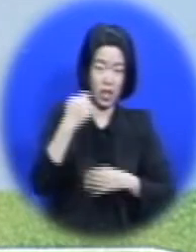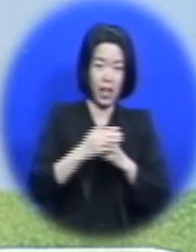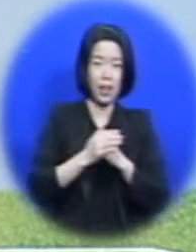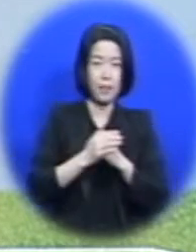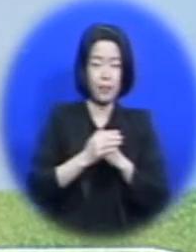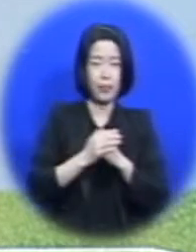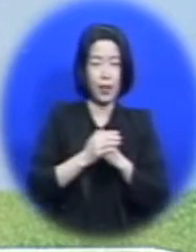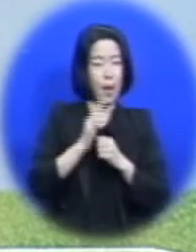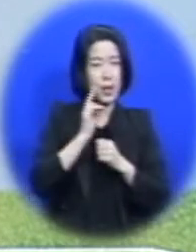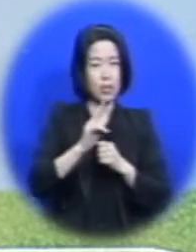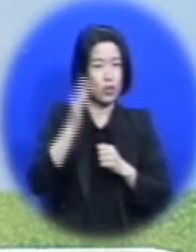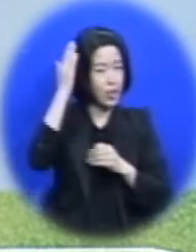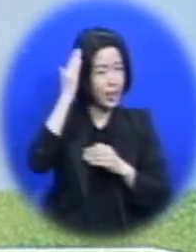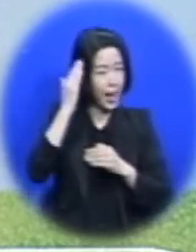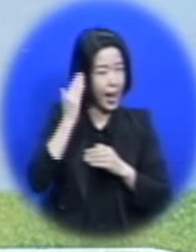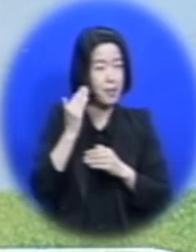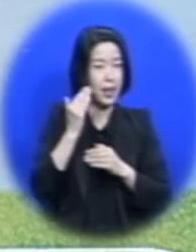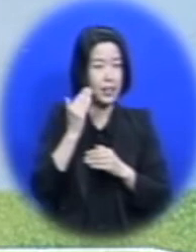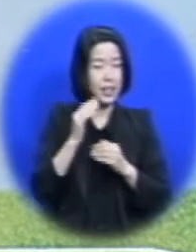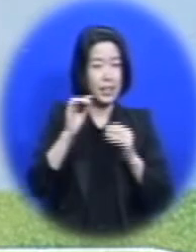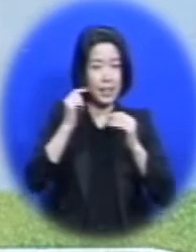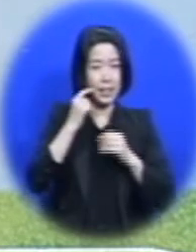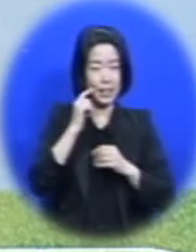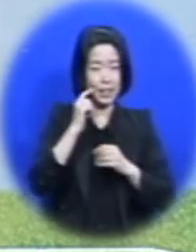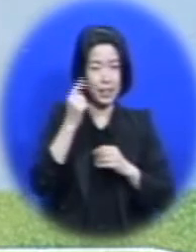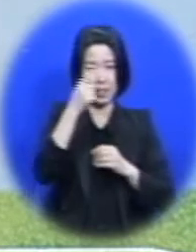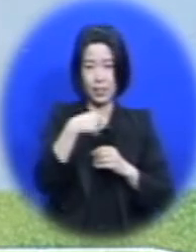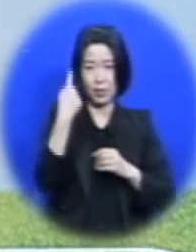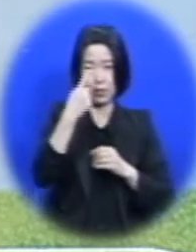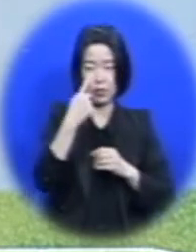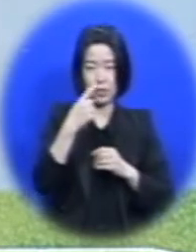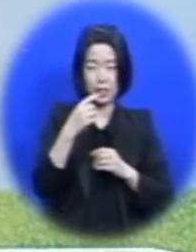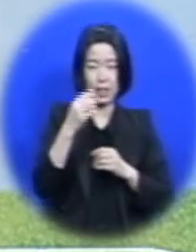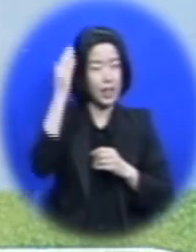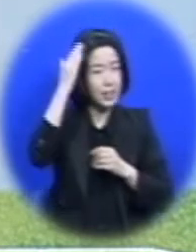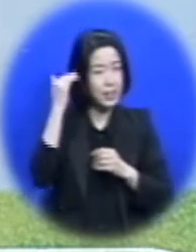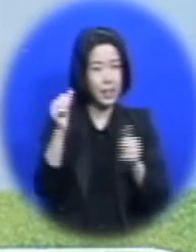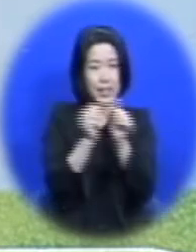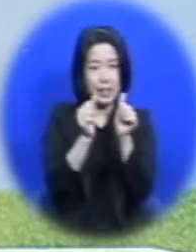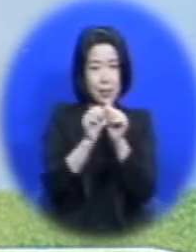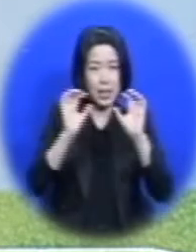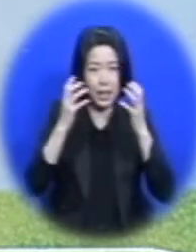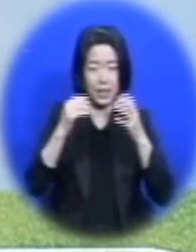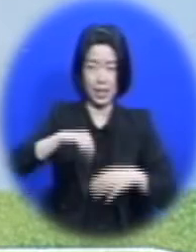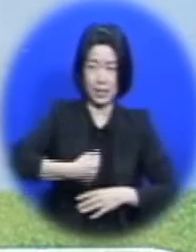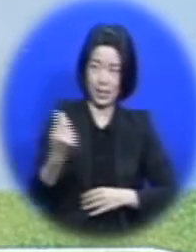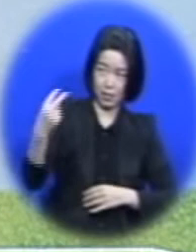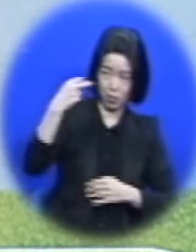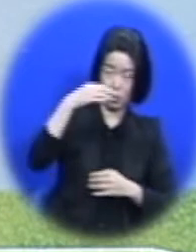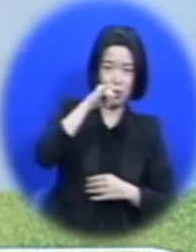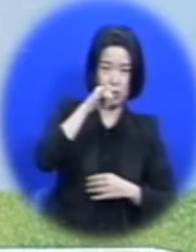아주 강하게 생긴 흑인 여자아이가 흑인 남자 아이가 자기를 찾아 보고 있는